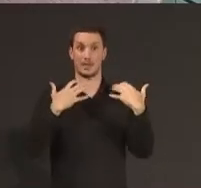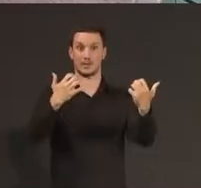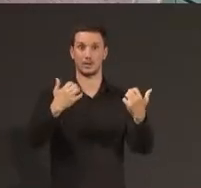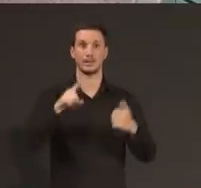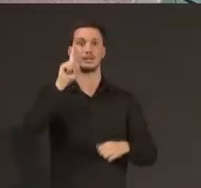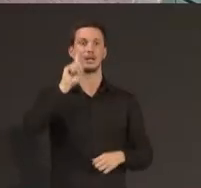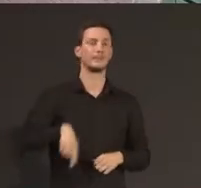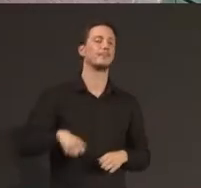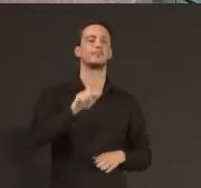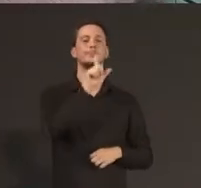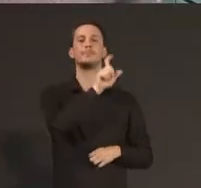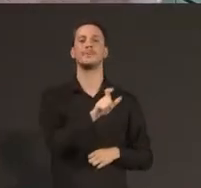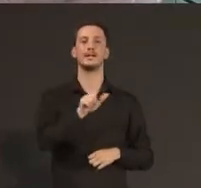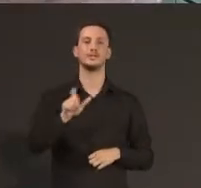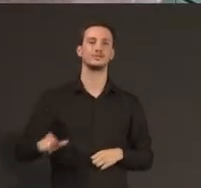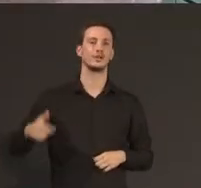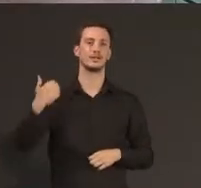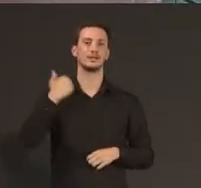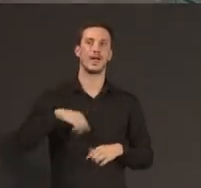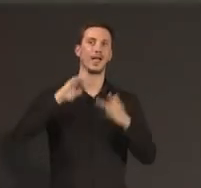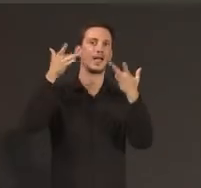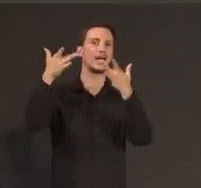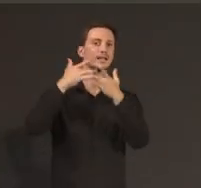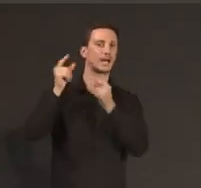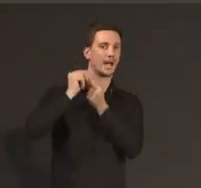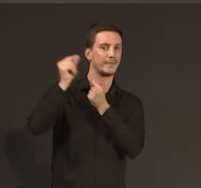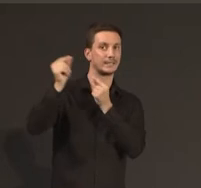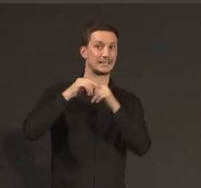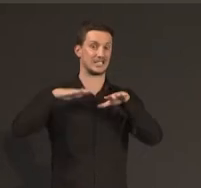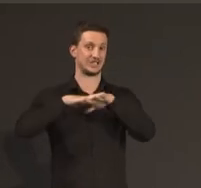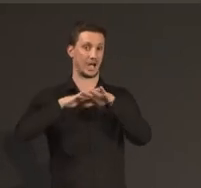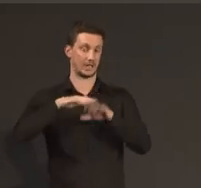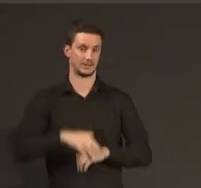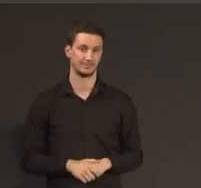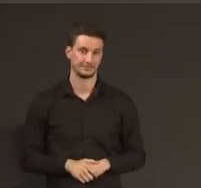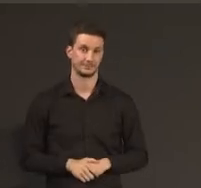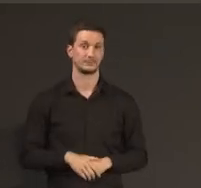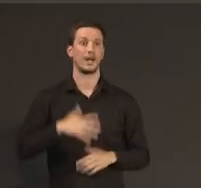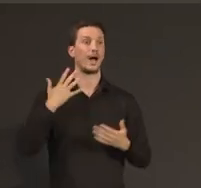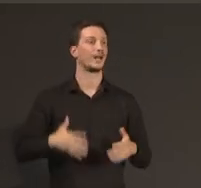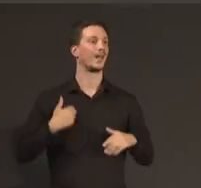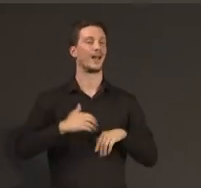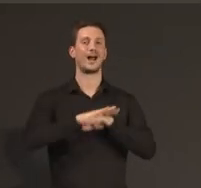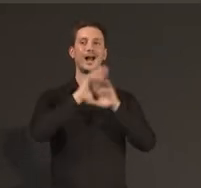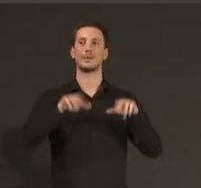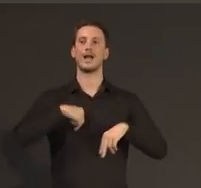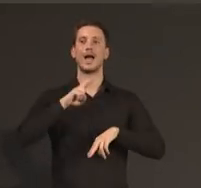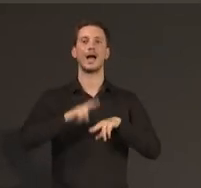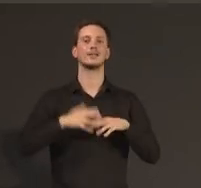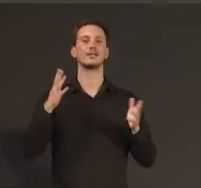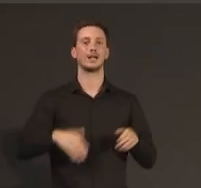dels que ens han seguit a través d'internet i de les xarxes. I acabarem l'acte amb